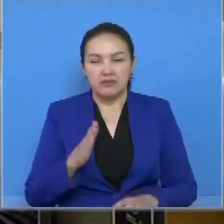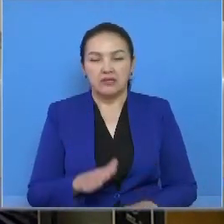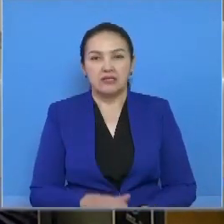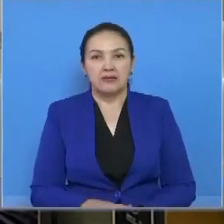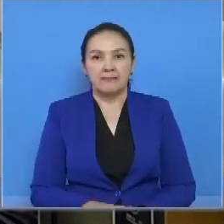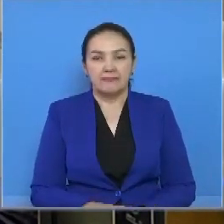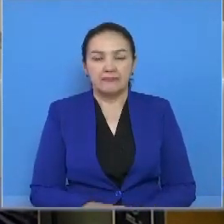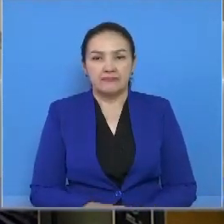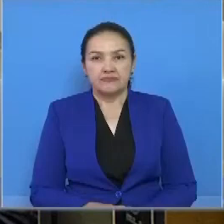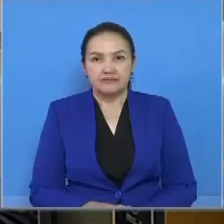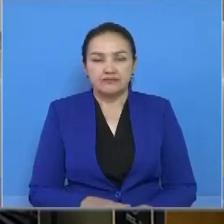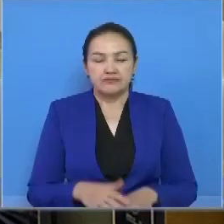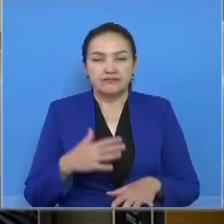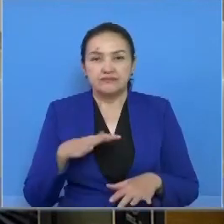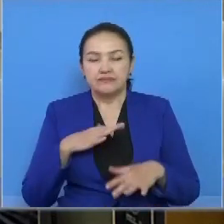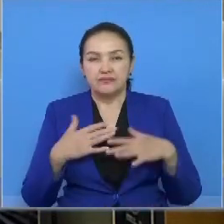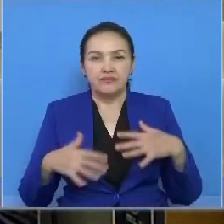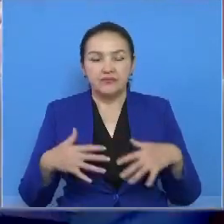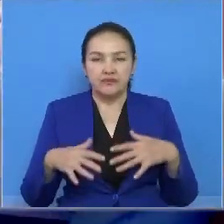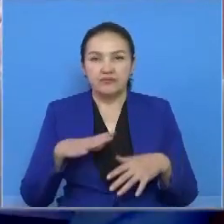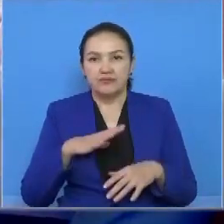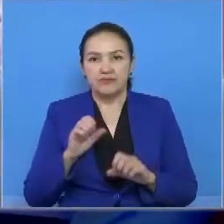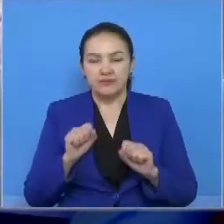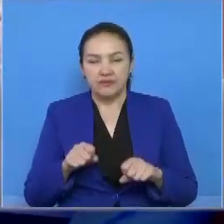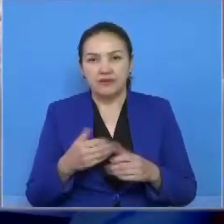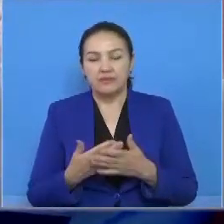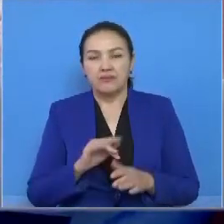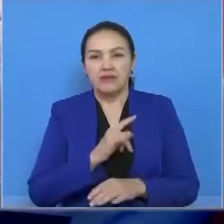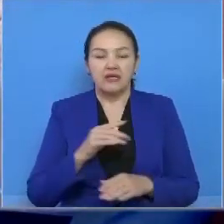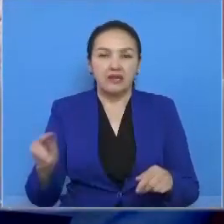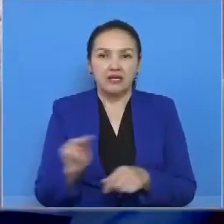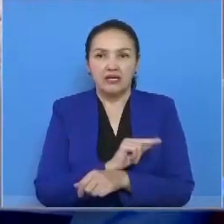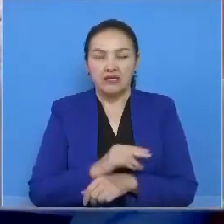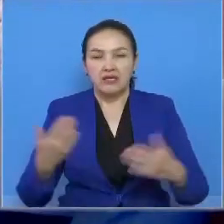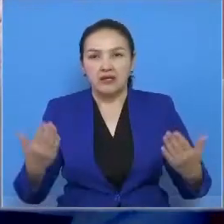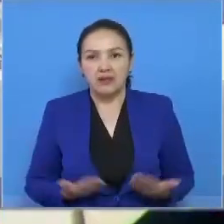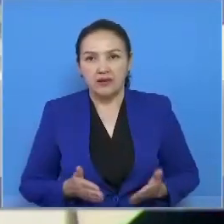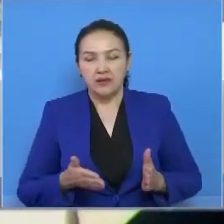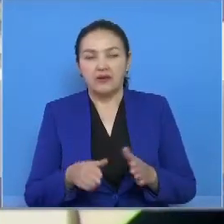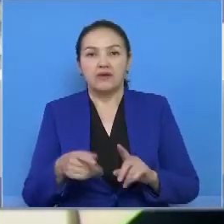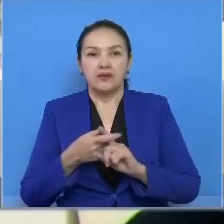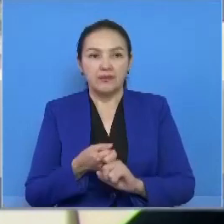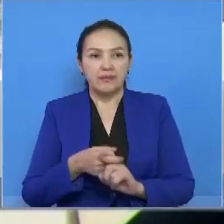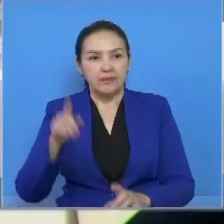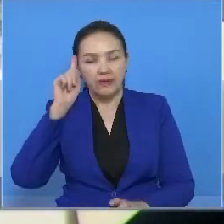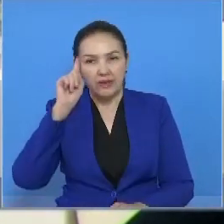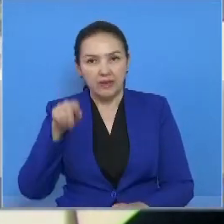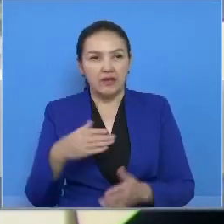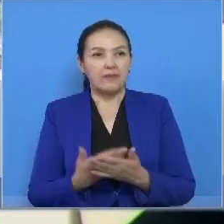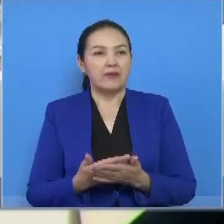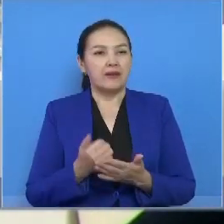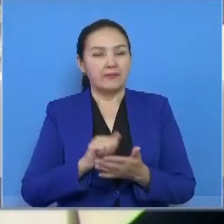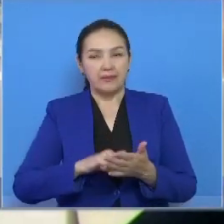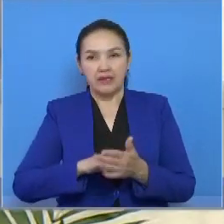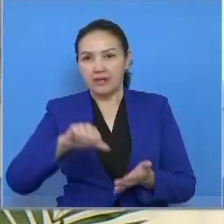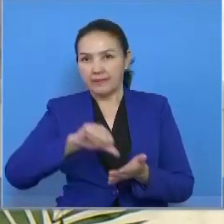бейімі, күйзеліске көп түсуі содан басталады. Форум барысында баланы тәрбиелеу мен өмір жолында қалыптастыра білу туралы негізгі өзекті